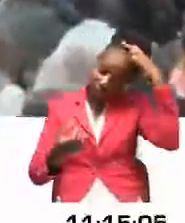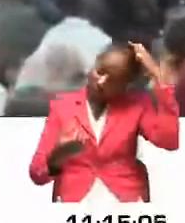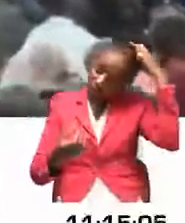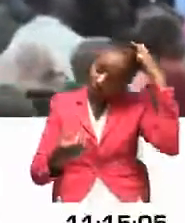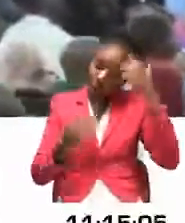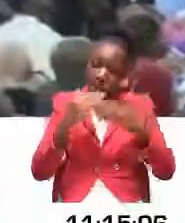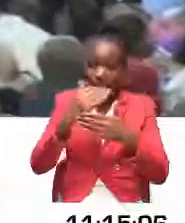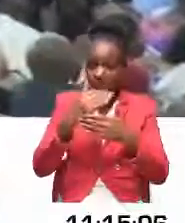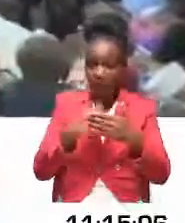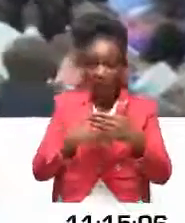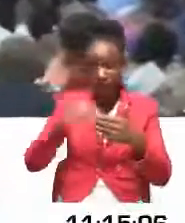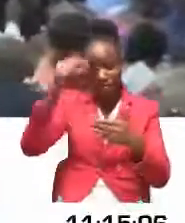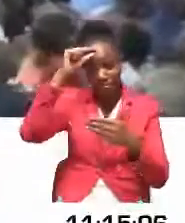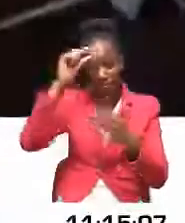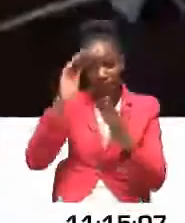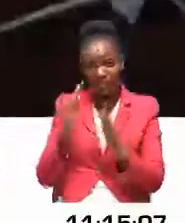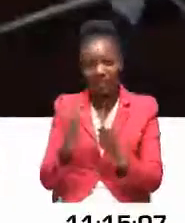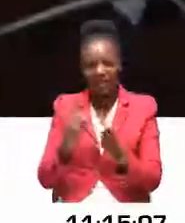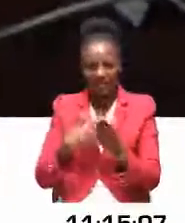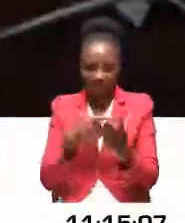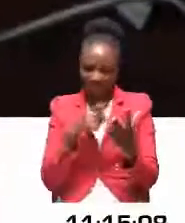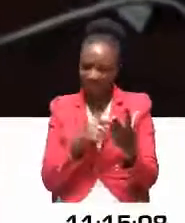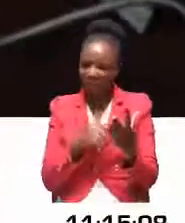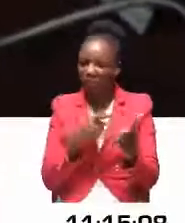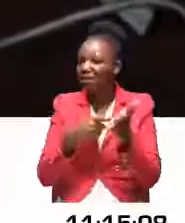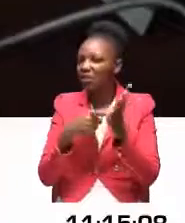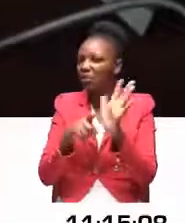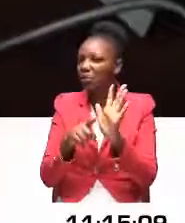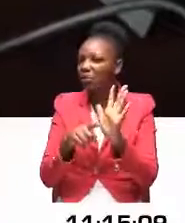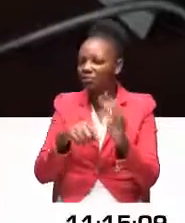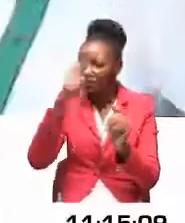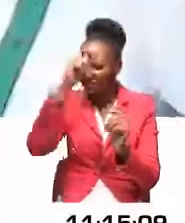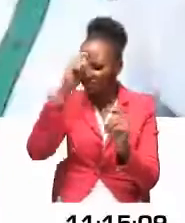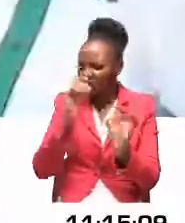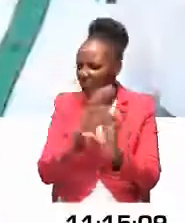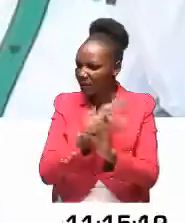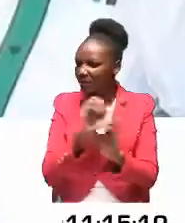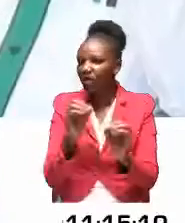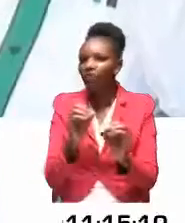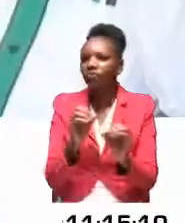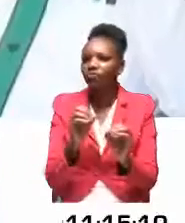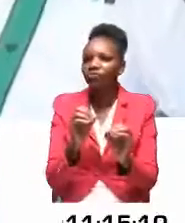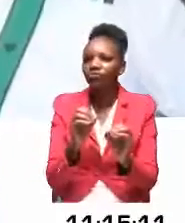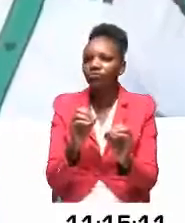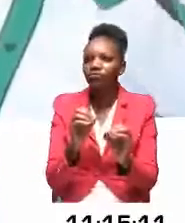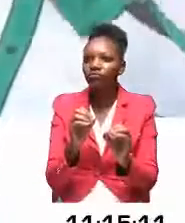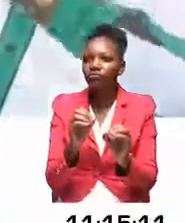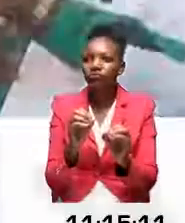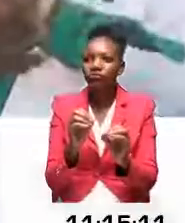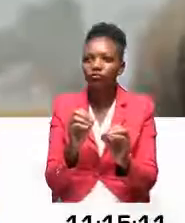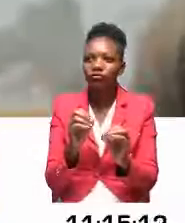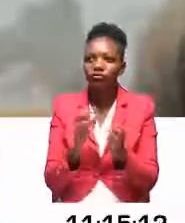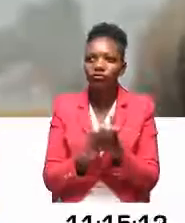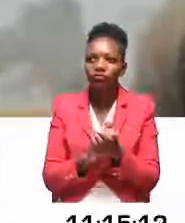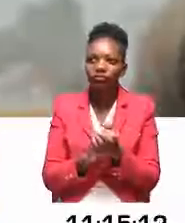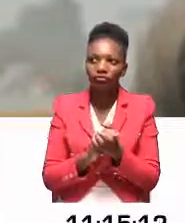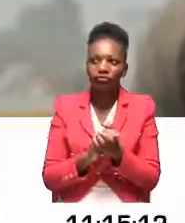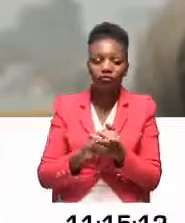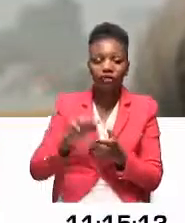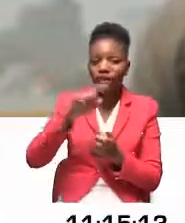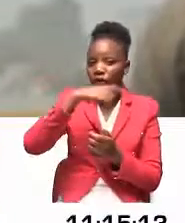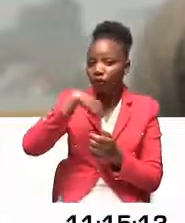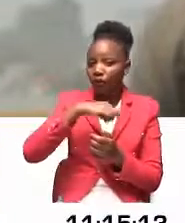wav hatua inayotajwa kumshus kinaraangula ambaye ni miongoni mwa vigogo wa siasa Za magharibi ya nchi tukiwa